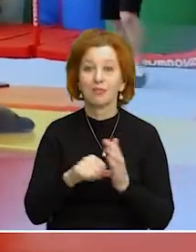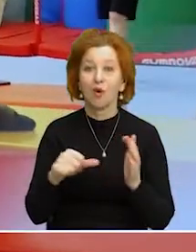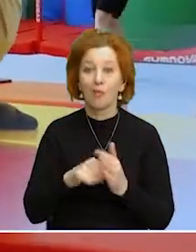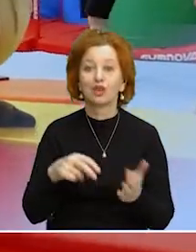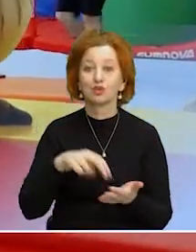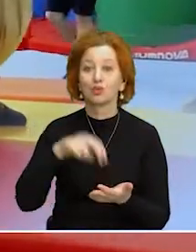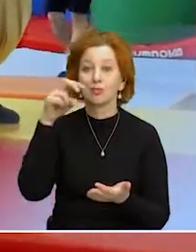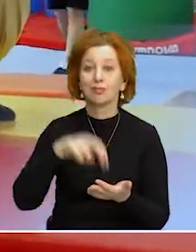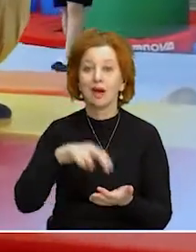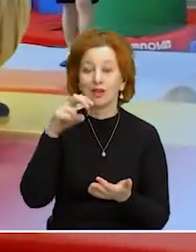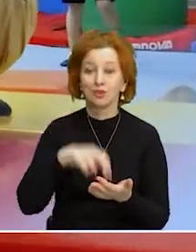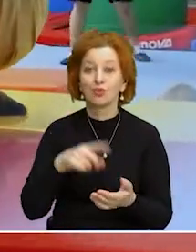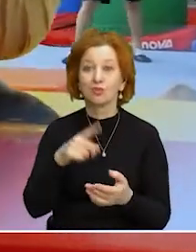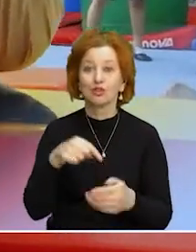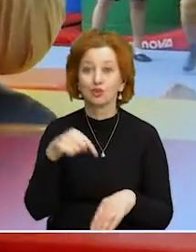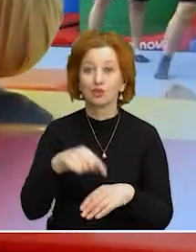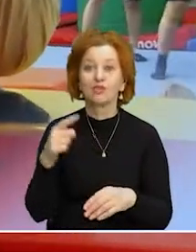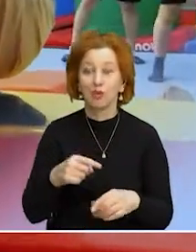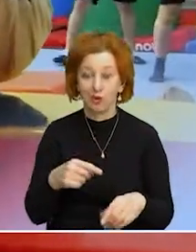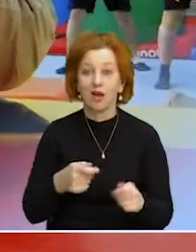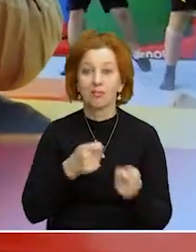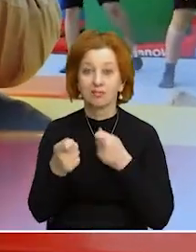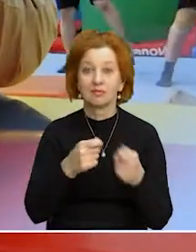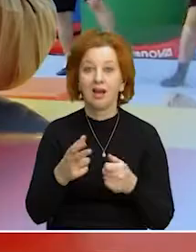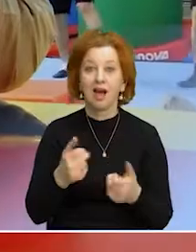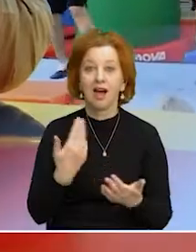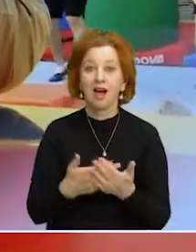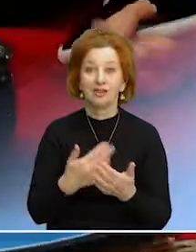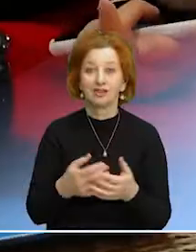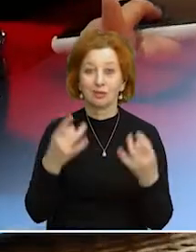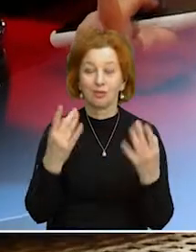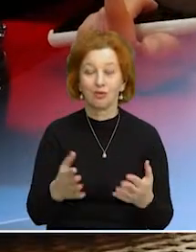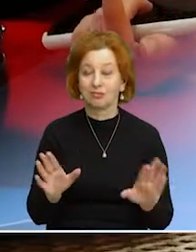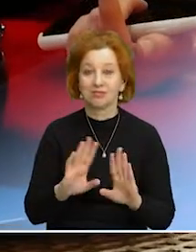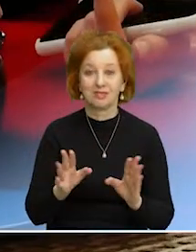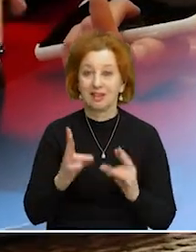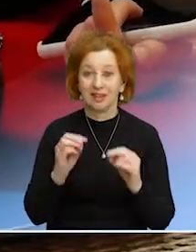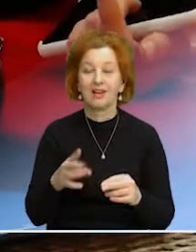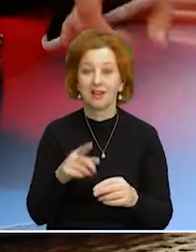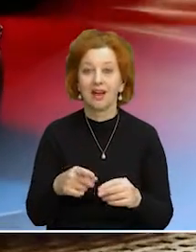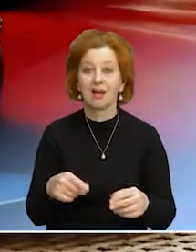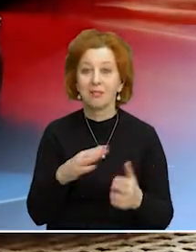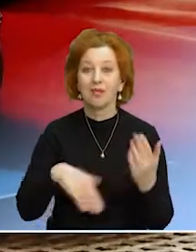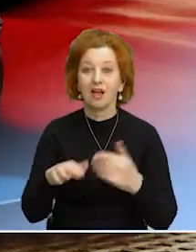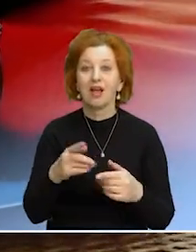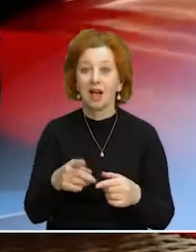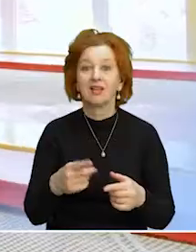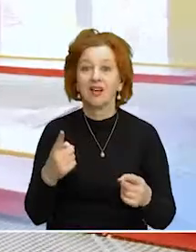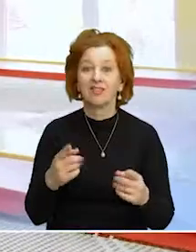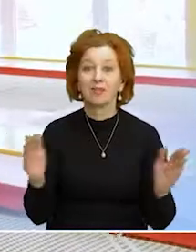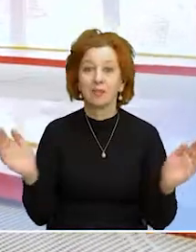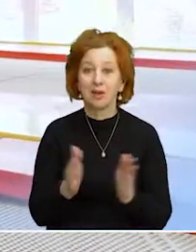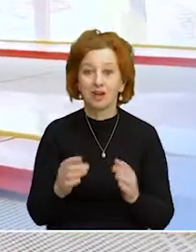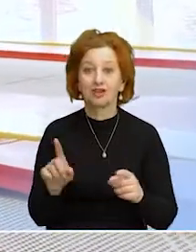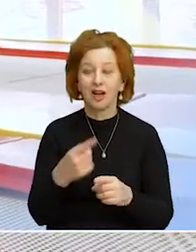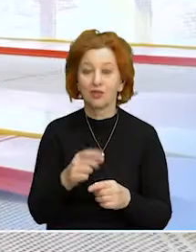батута спортсмены учатся контролировать себя в воздухе. Это не так просто, как кажется с первого раза, а особенно если ноги приклеены к доске. Она в два раза